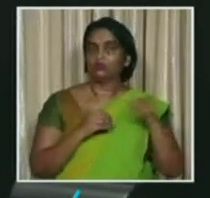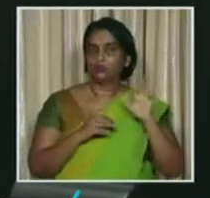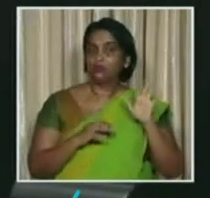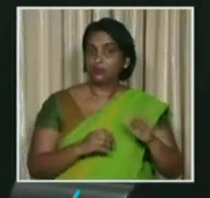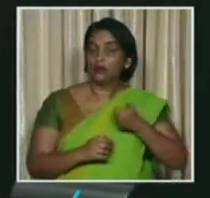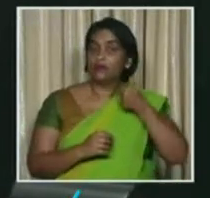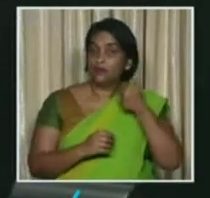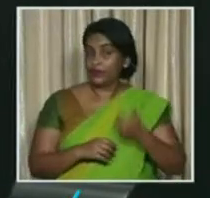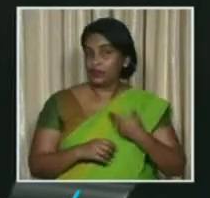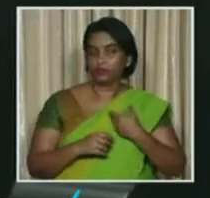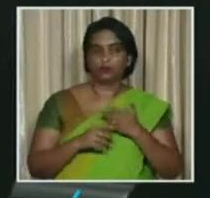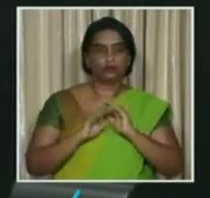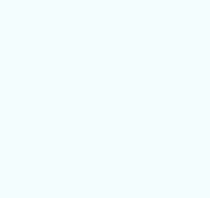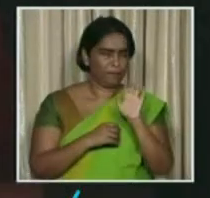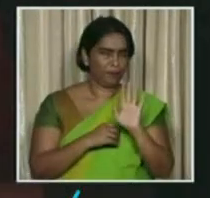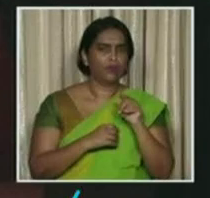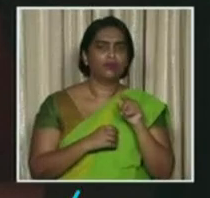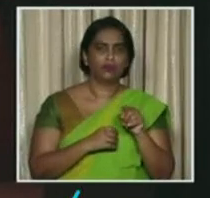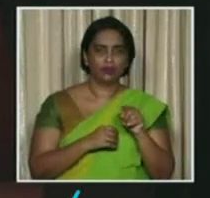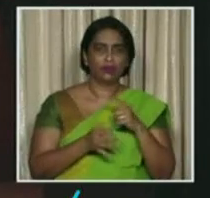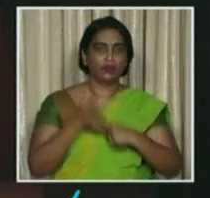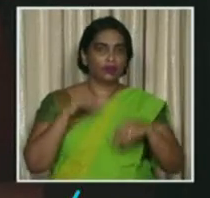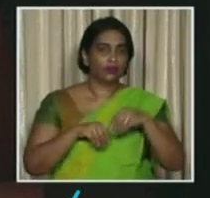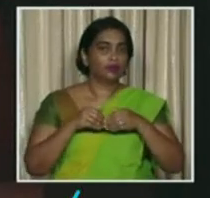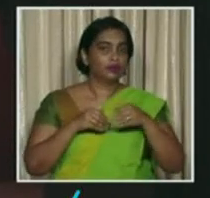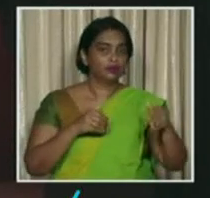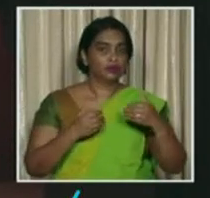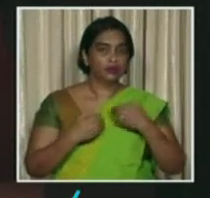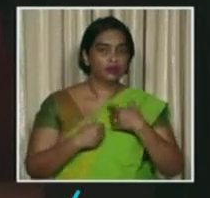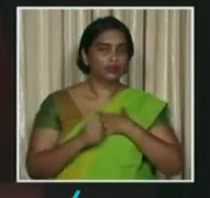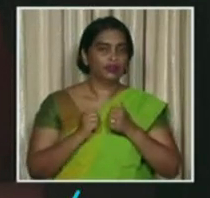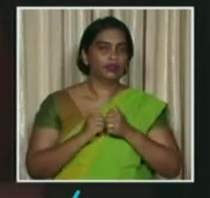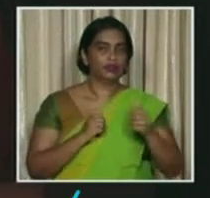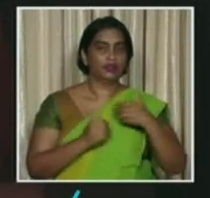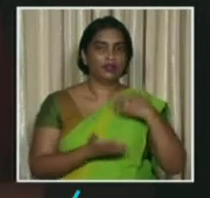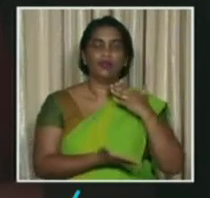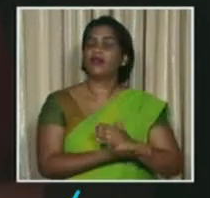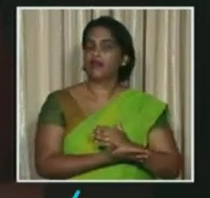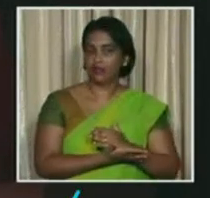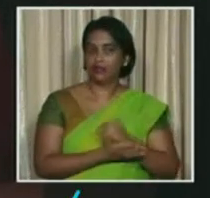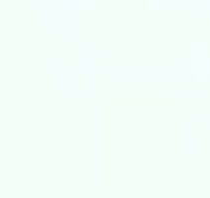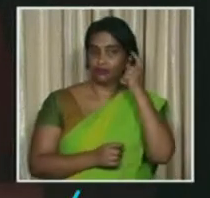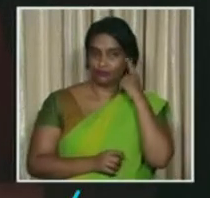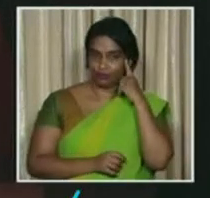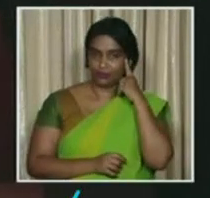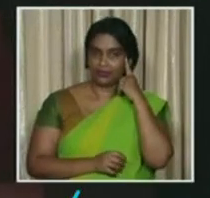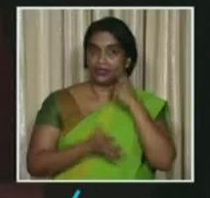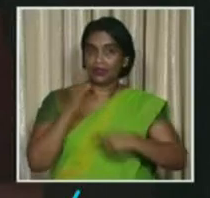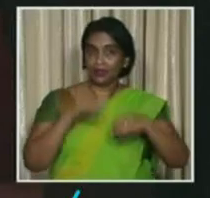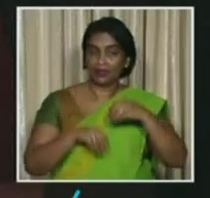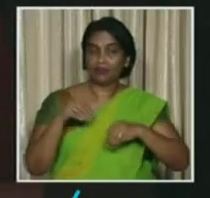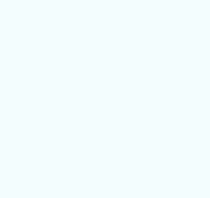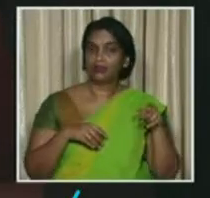හැබැයි අත්‍යවශ්‍ය කිසිම දෙයක් කල් දාලා නැහැ. මේ මැතිවරණ සමයේ අපි අපේ හුස්ම වැඩසටහන නතර කරලා තියෙන්නේ මොකද ඔබතුමා දන්නවා මැතිවරණ